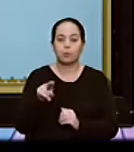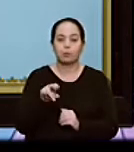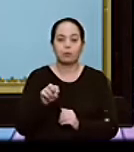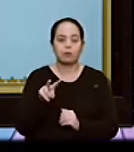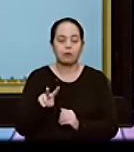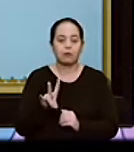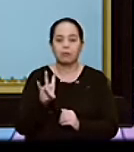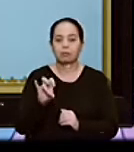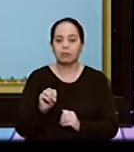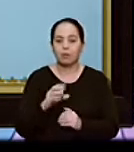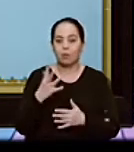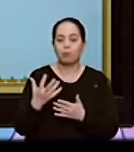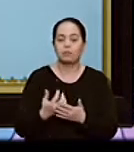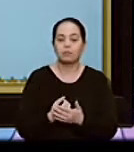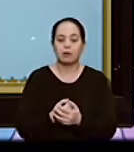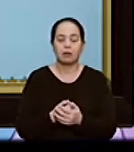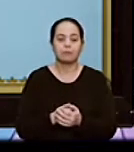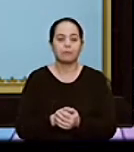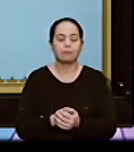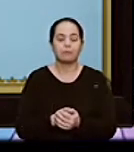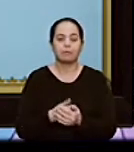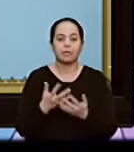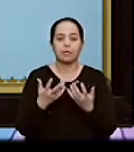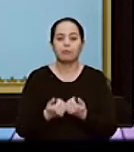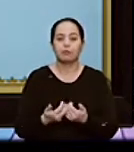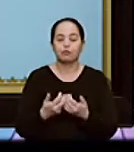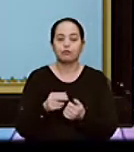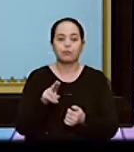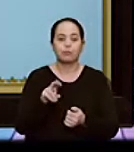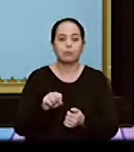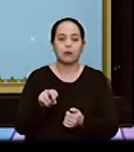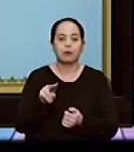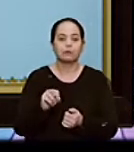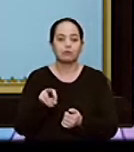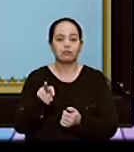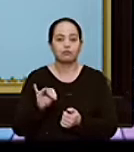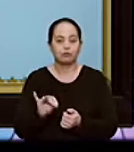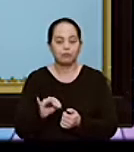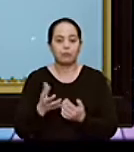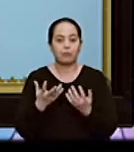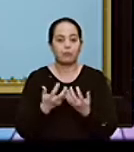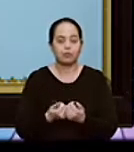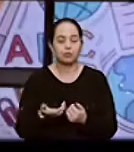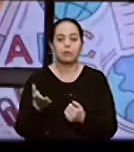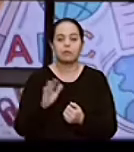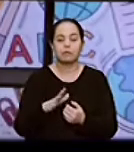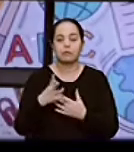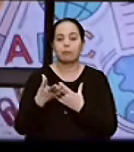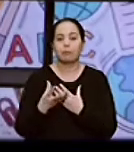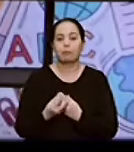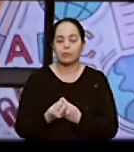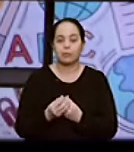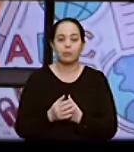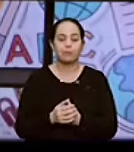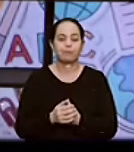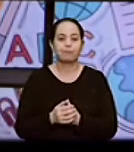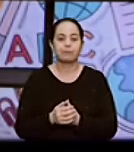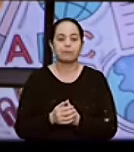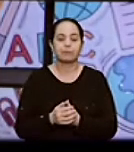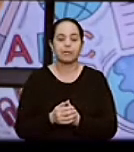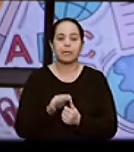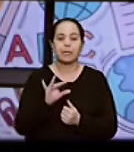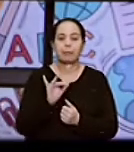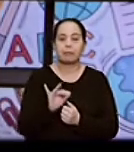определяется. Перечислите падежи. Перечислим? Давайте вместе со мной. Именительный,